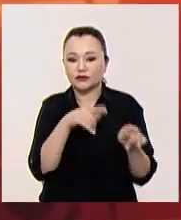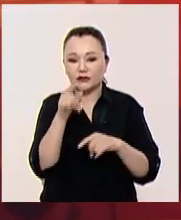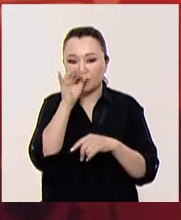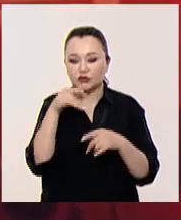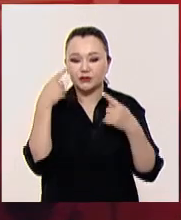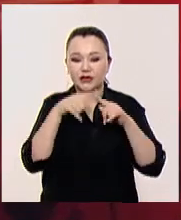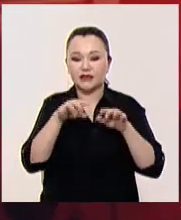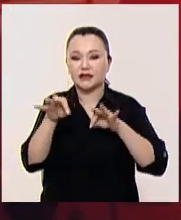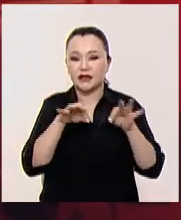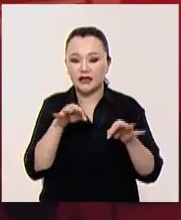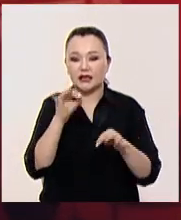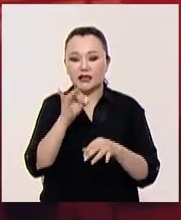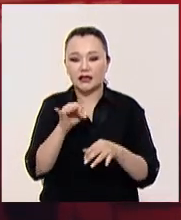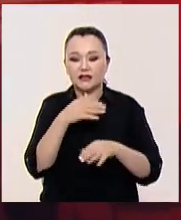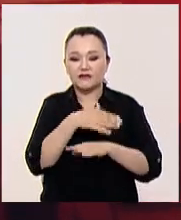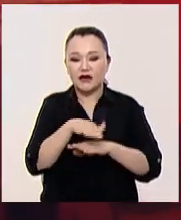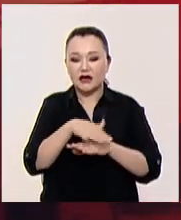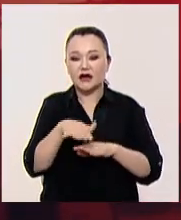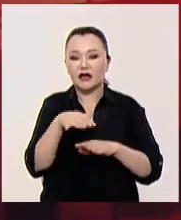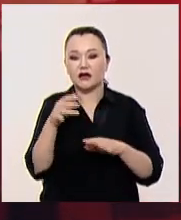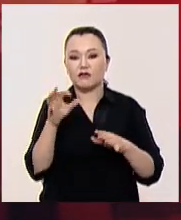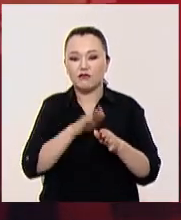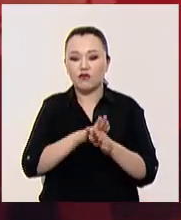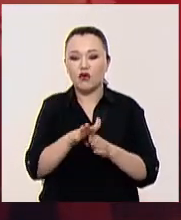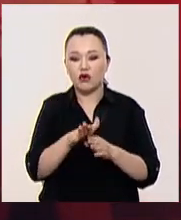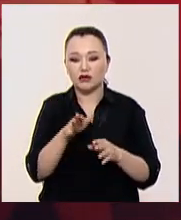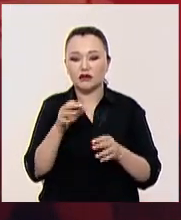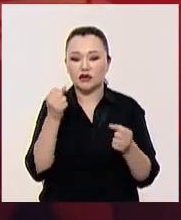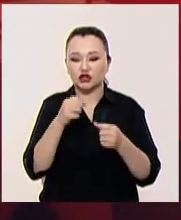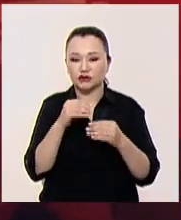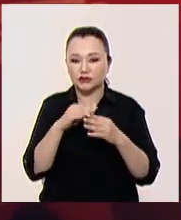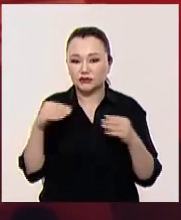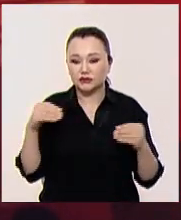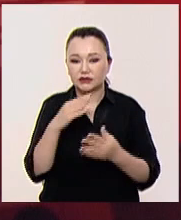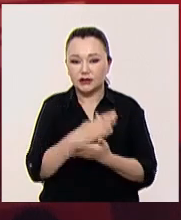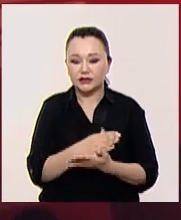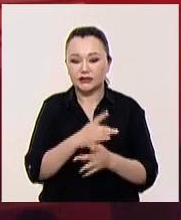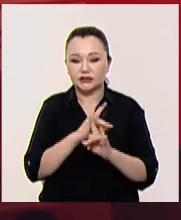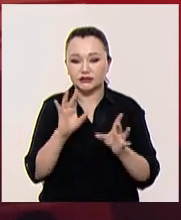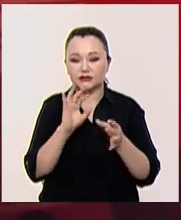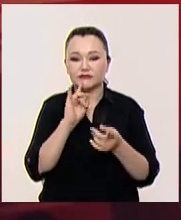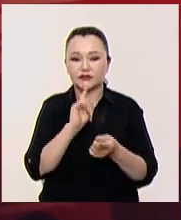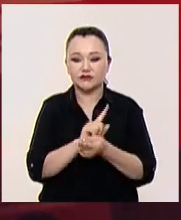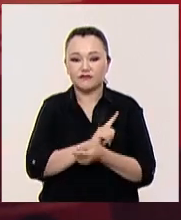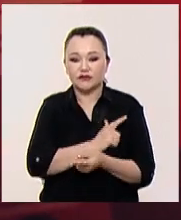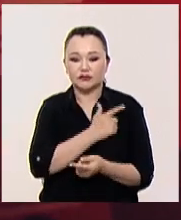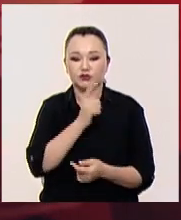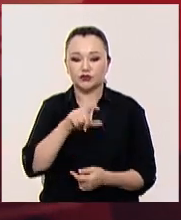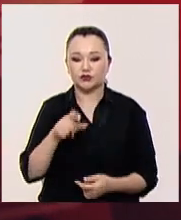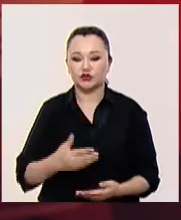металлические конструкции, и дворы многоэтажек без того переполнены автомобилями. Людмила Батюшкина встретилась с возмущенными